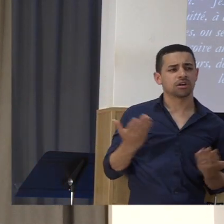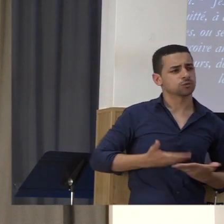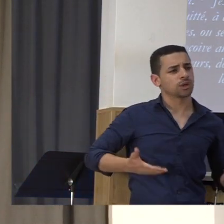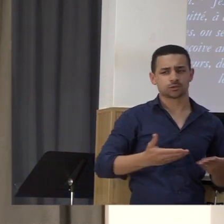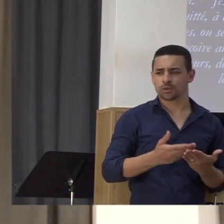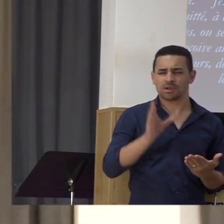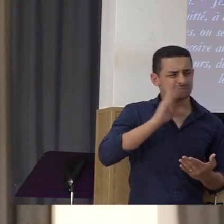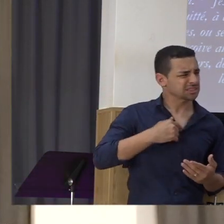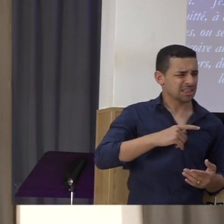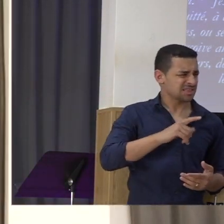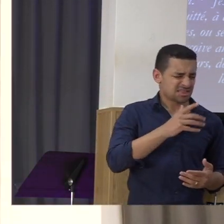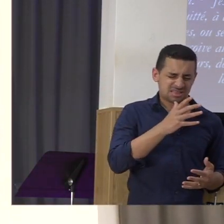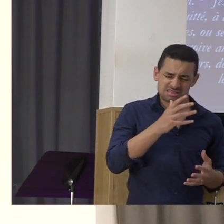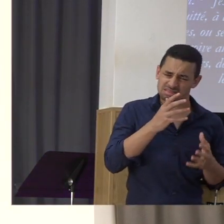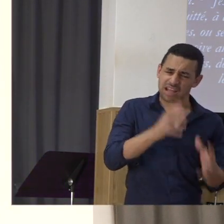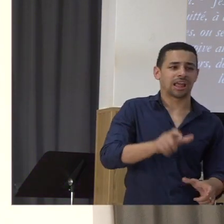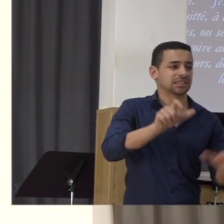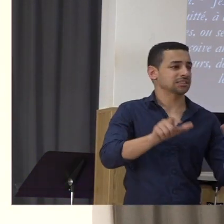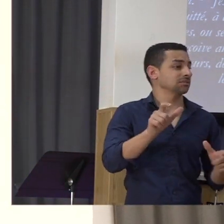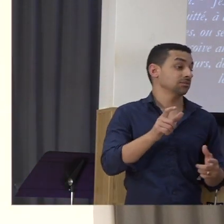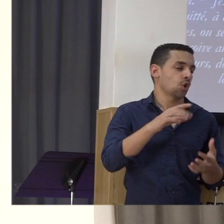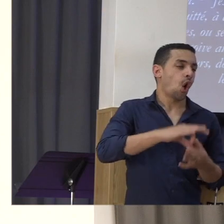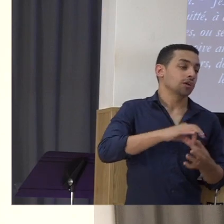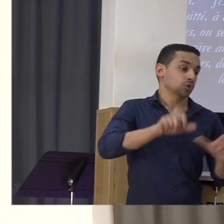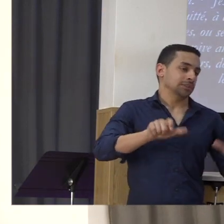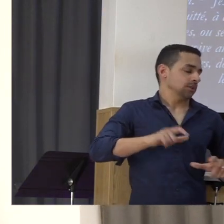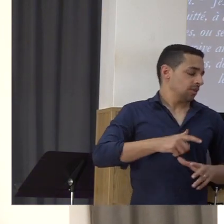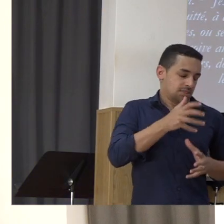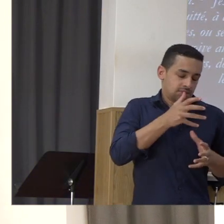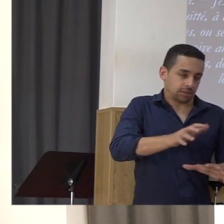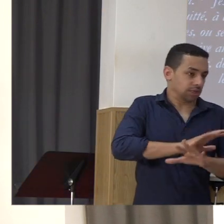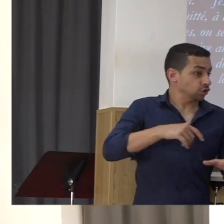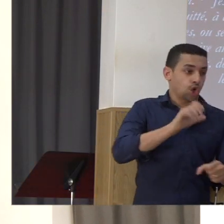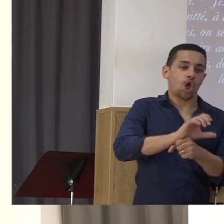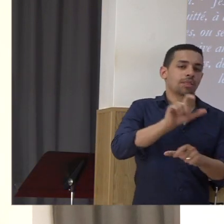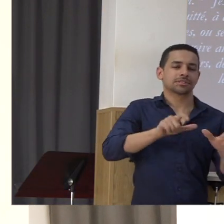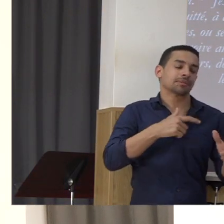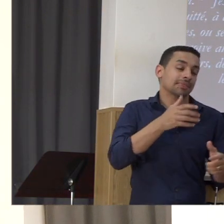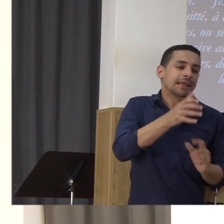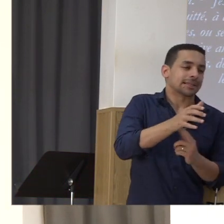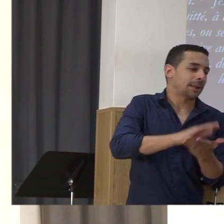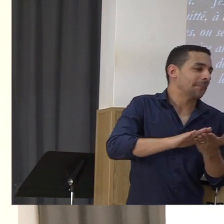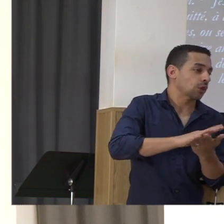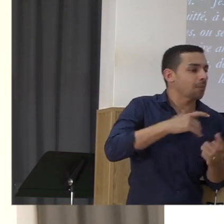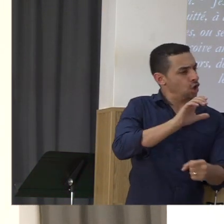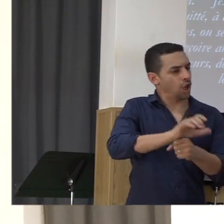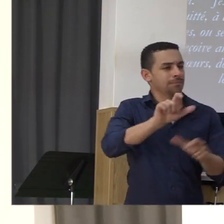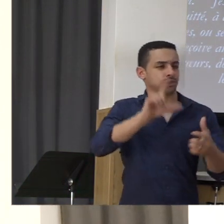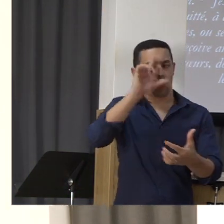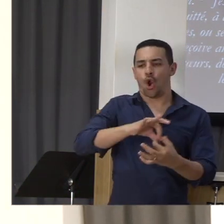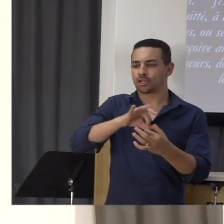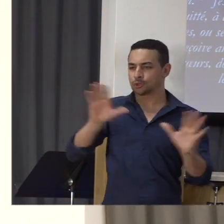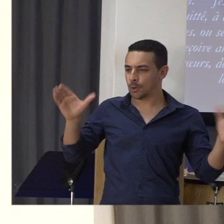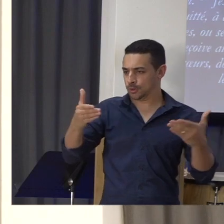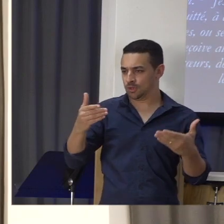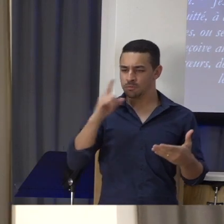soyez pas des religieux. Je déteste les religieux, au fait. Bon, je les déteste, excusez-moi. Je suis contre les religieux. La religion veut